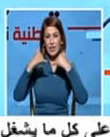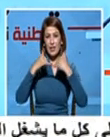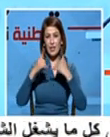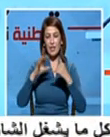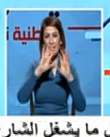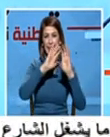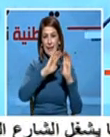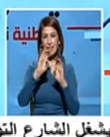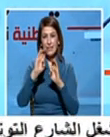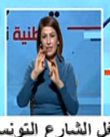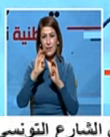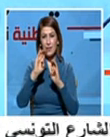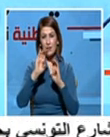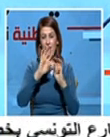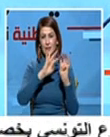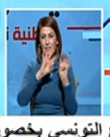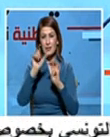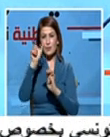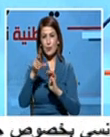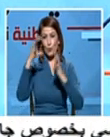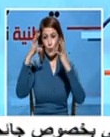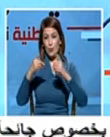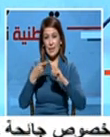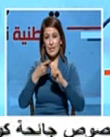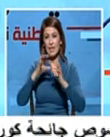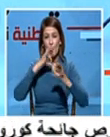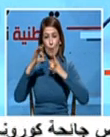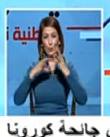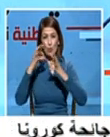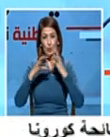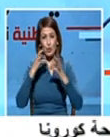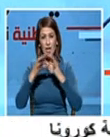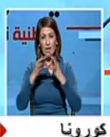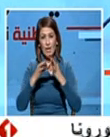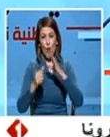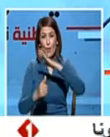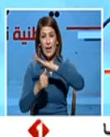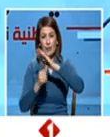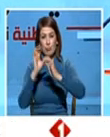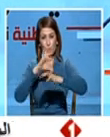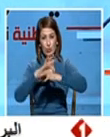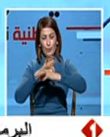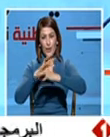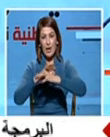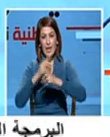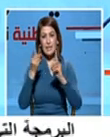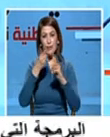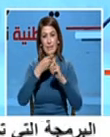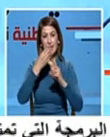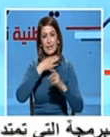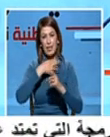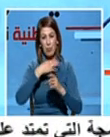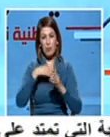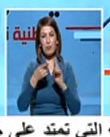980 وصلوا احكيو مع بسيكياتر والا بسيكولوج والا فيتو. اكيد باش تكون بحذانا